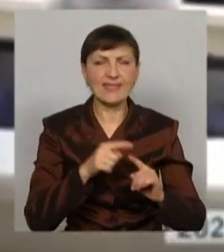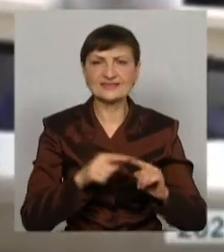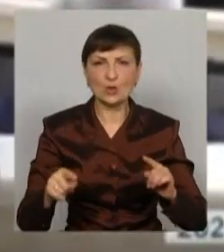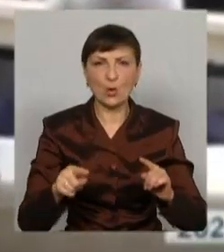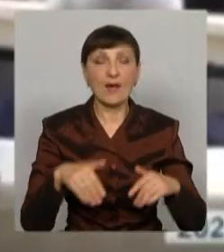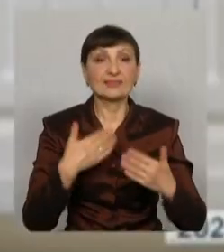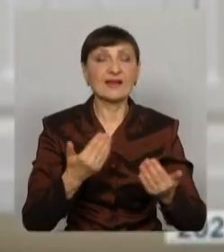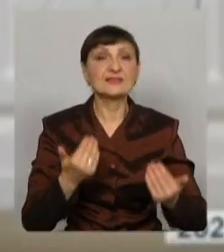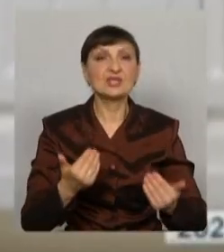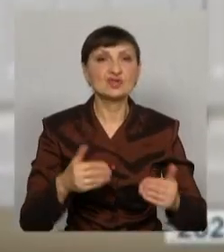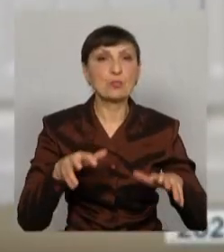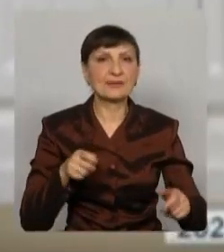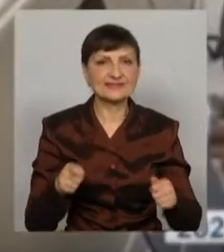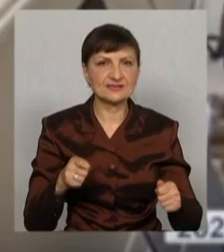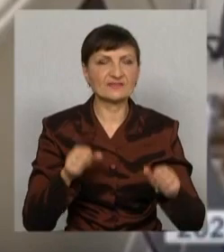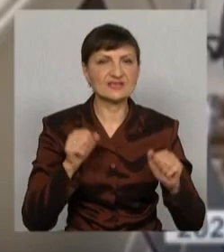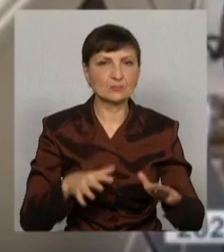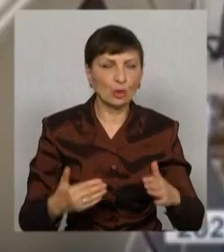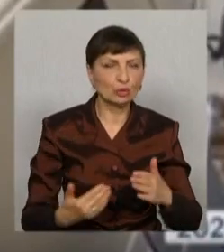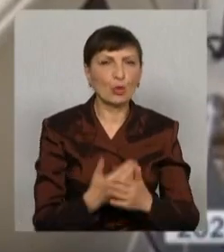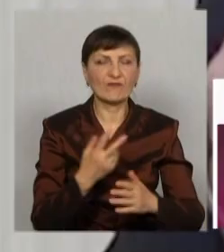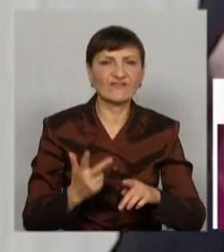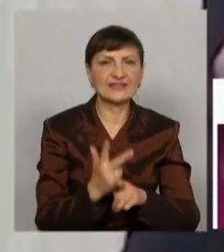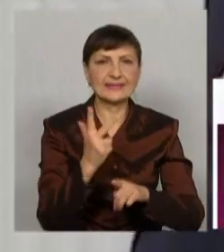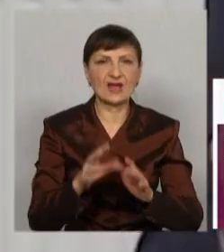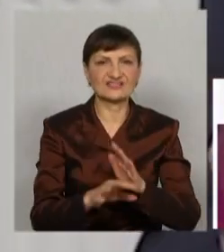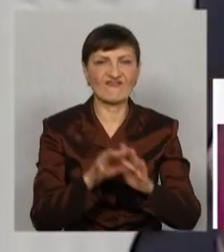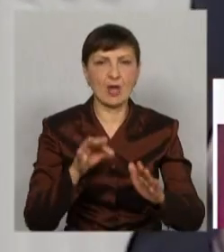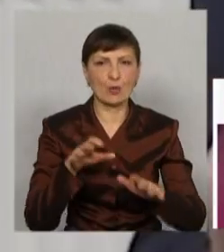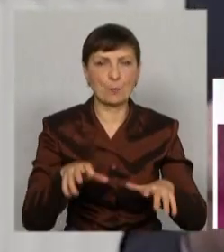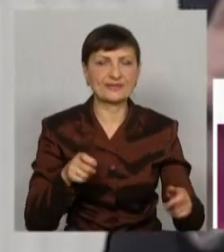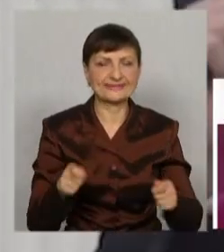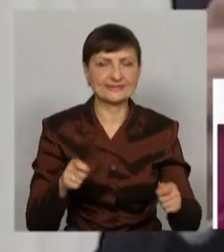даст нынешнему президенту возможность баллотироваться в третий раз.